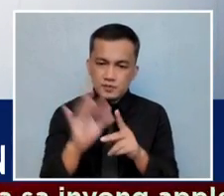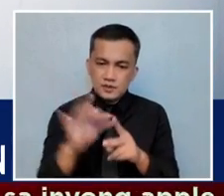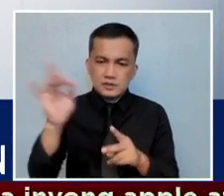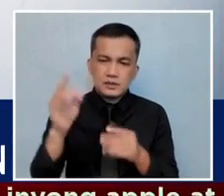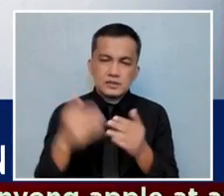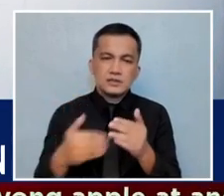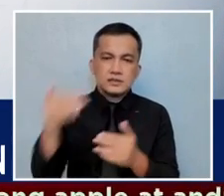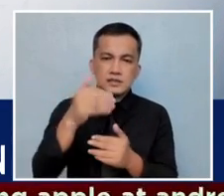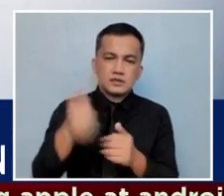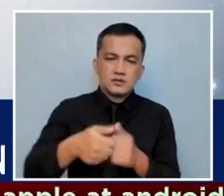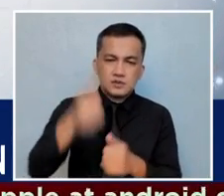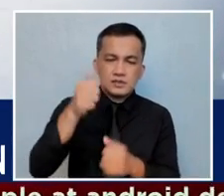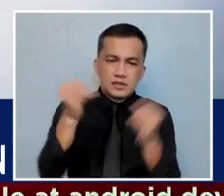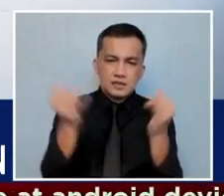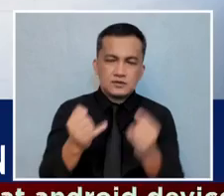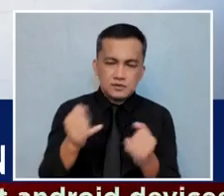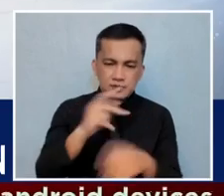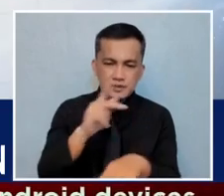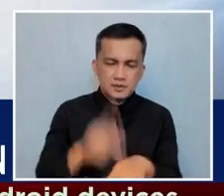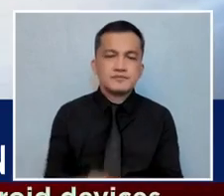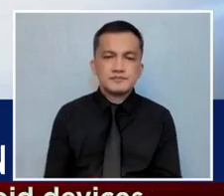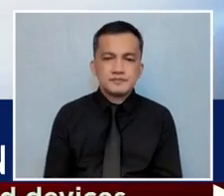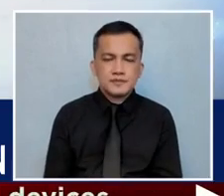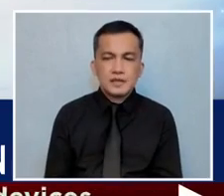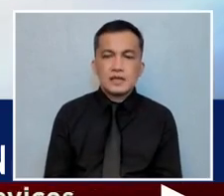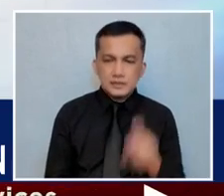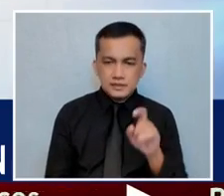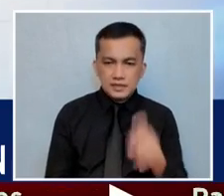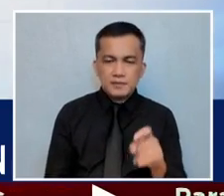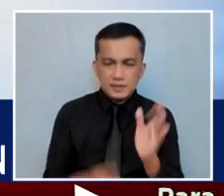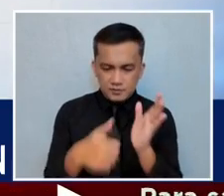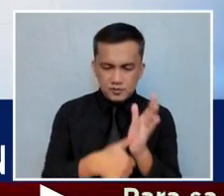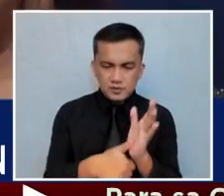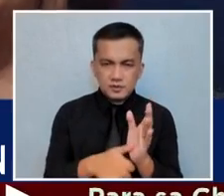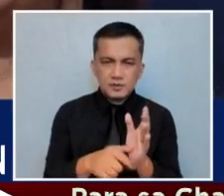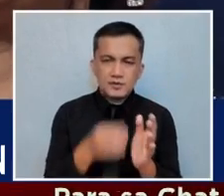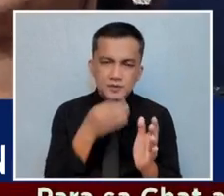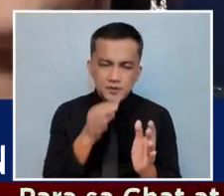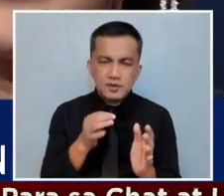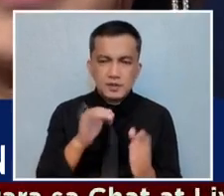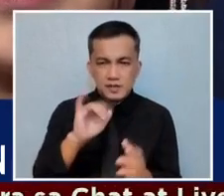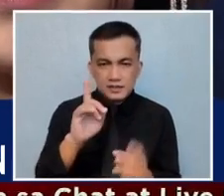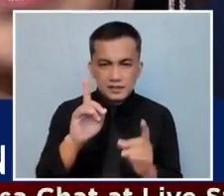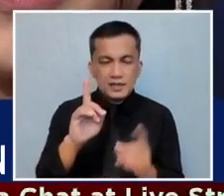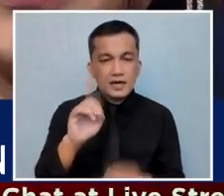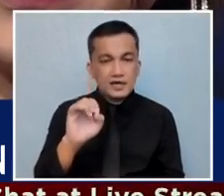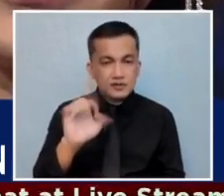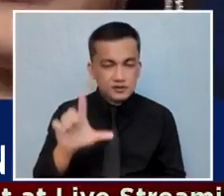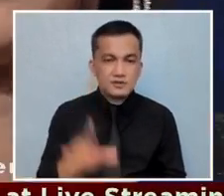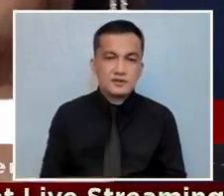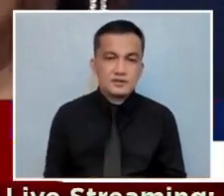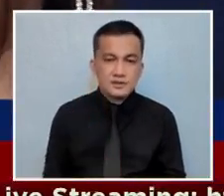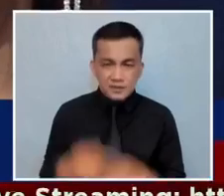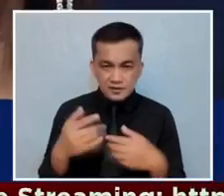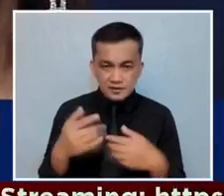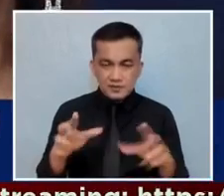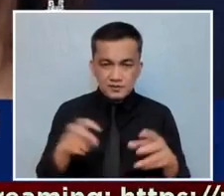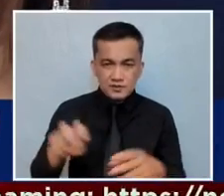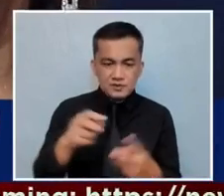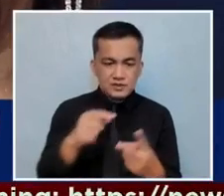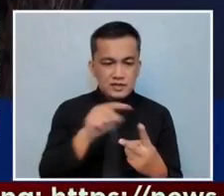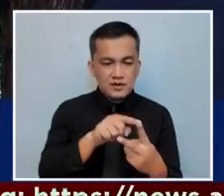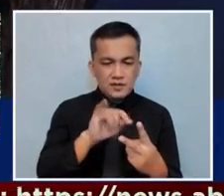winner ng Idol Philippines. Kaya dapat iboto ang paboritong Idol hopeful. Natapos man ang Idol journey ni Nanisha at